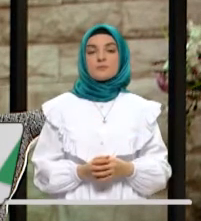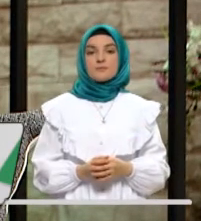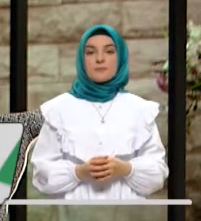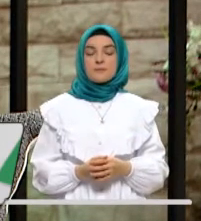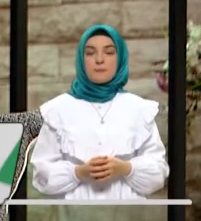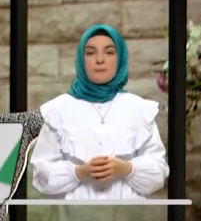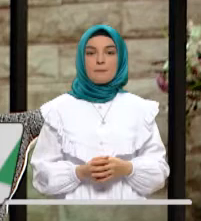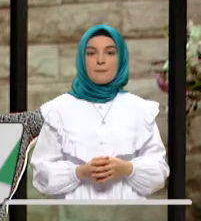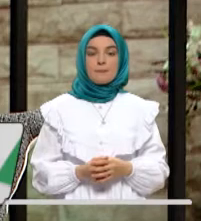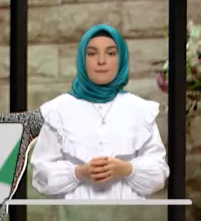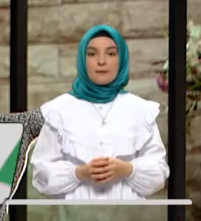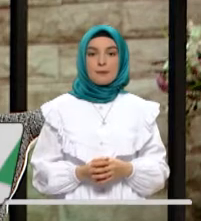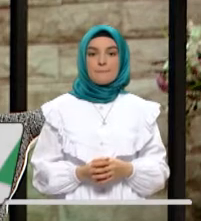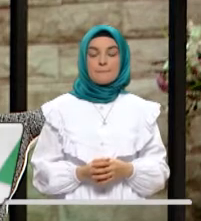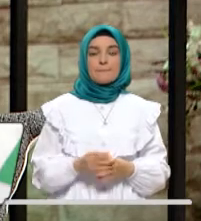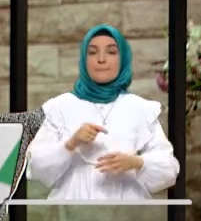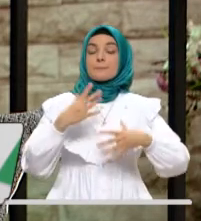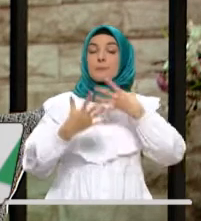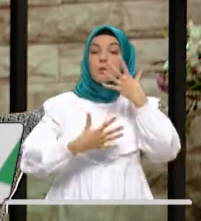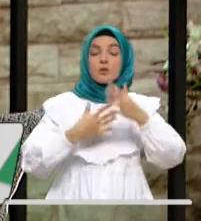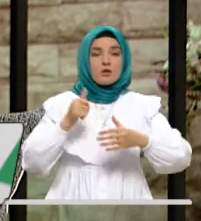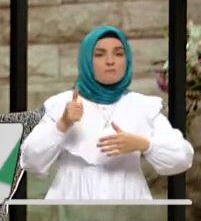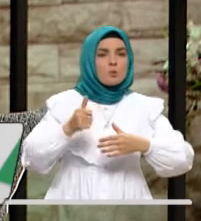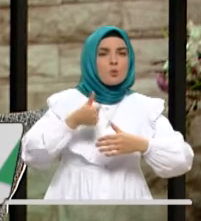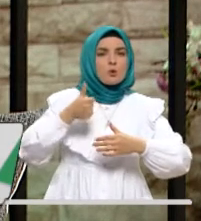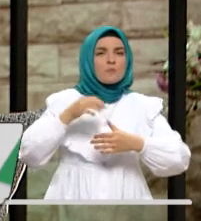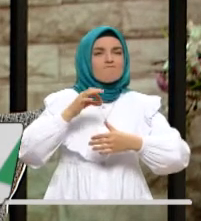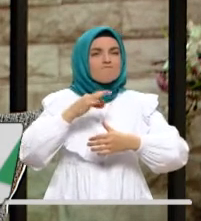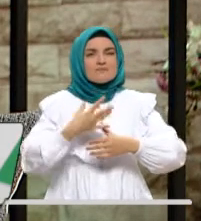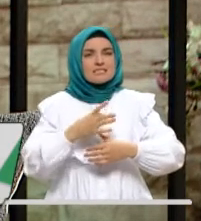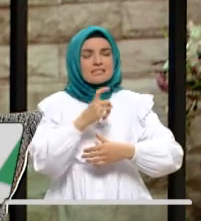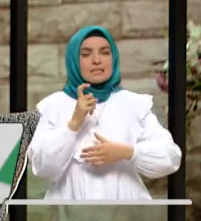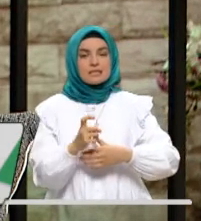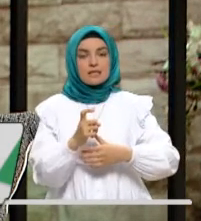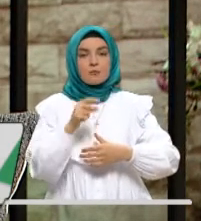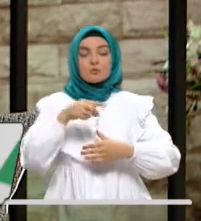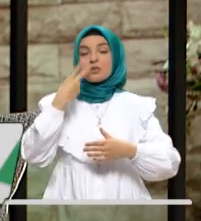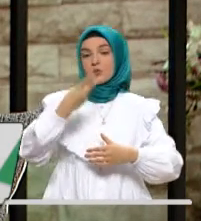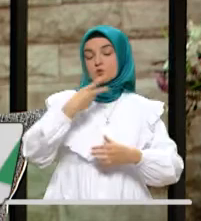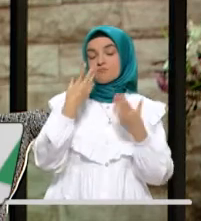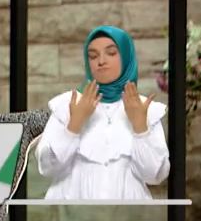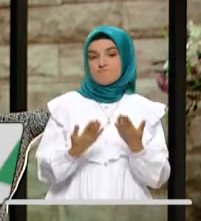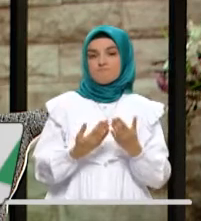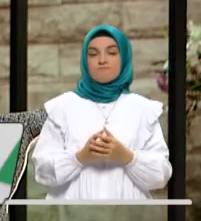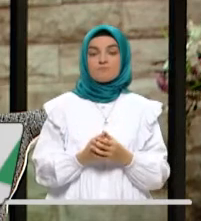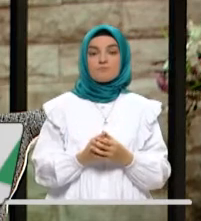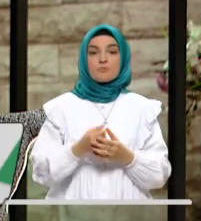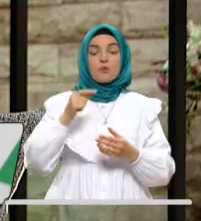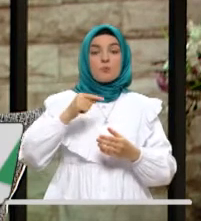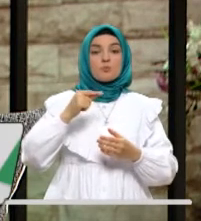Ve olay ne kadar önemli, onları tabii konuşmaya çalışacağız. İstatistik verilere